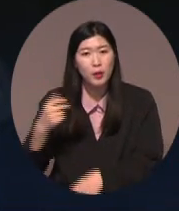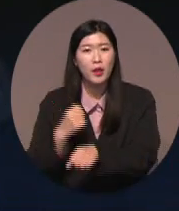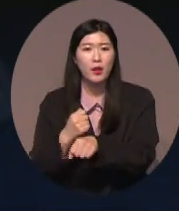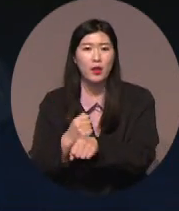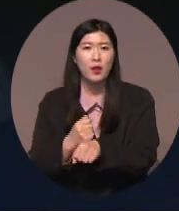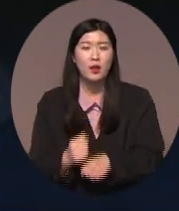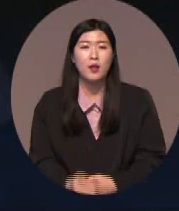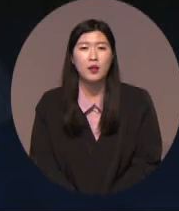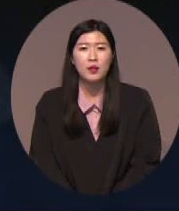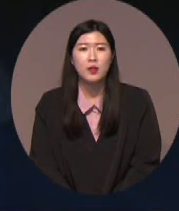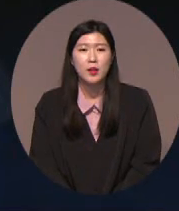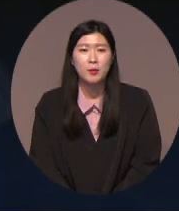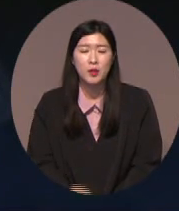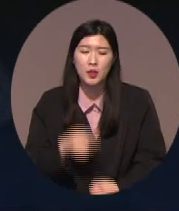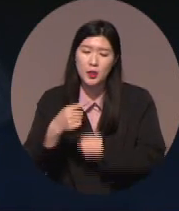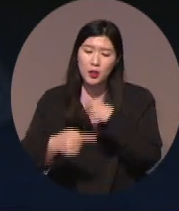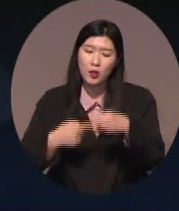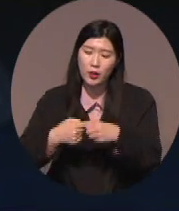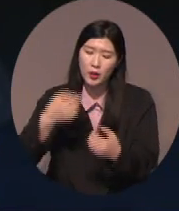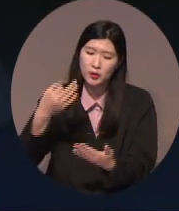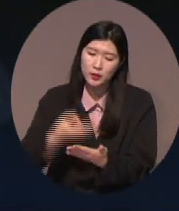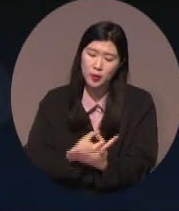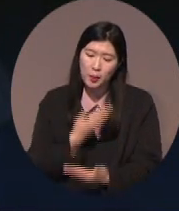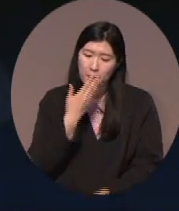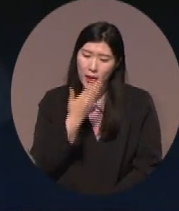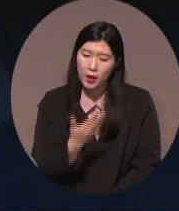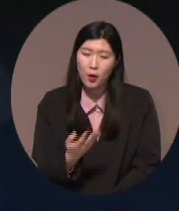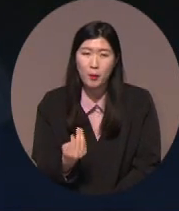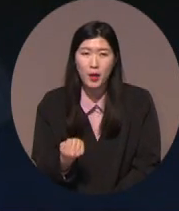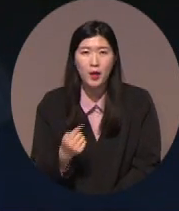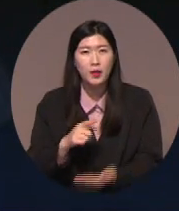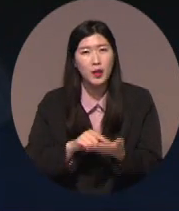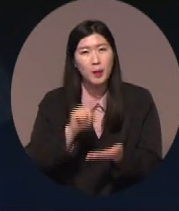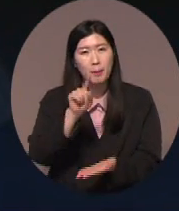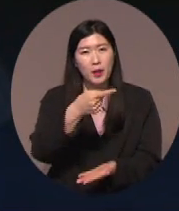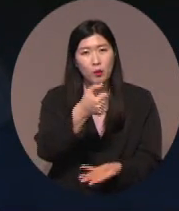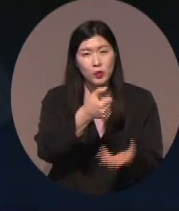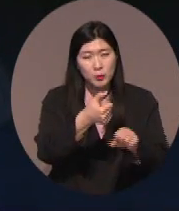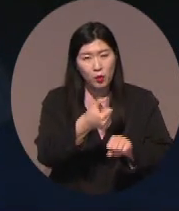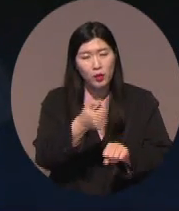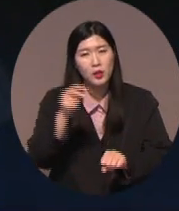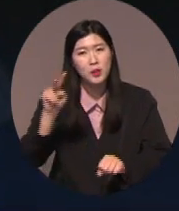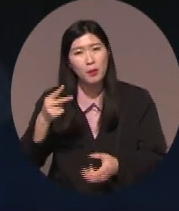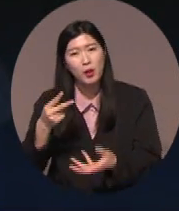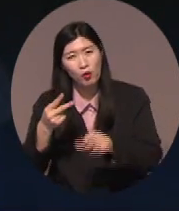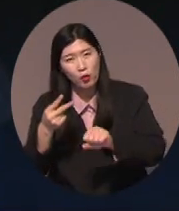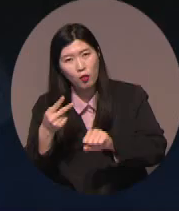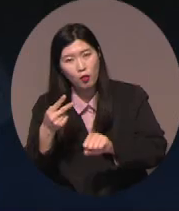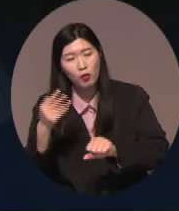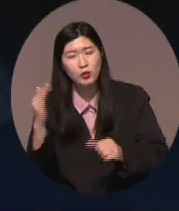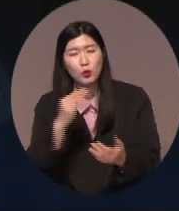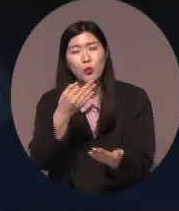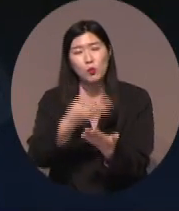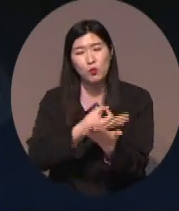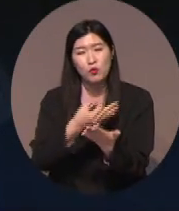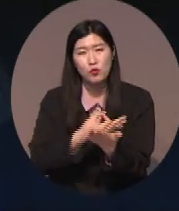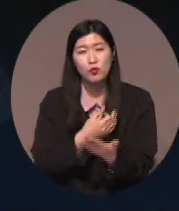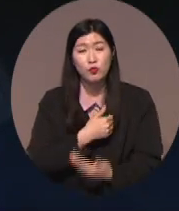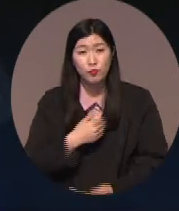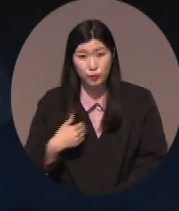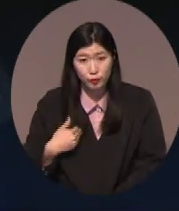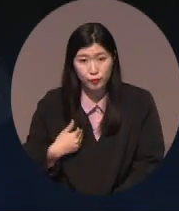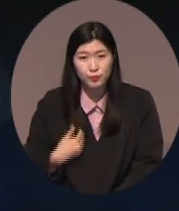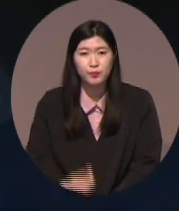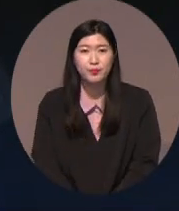치료해야 됩니다 1년에 한 150억 내지 200억 정도 그 유발